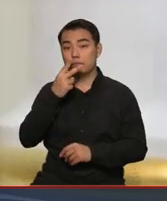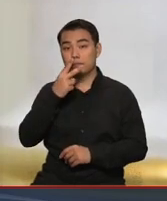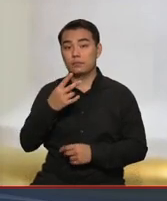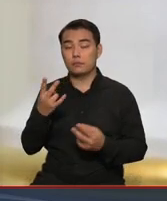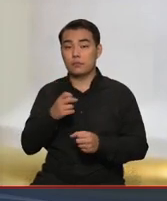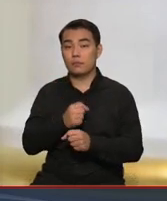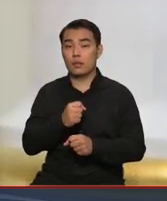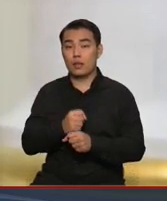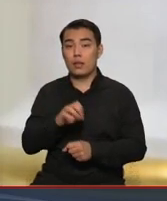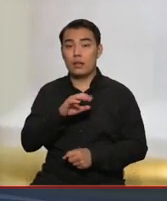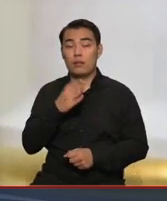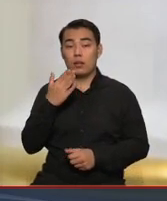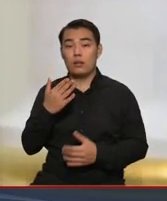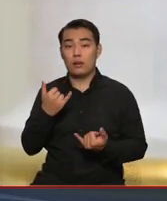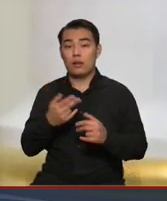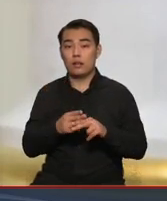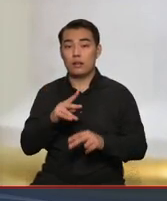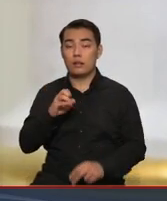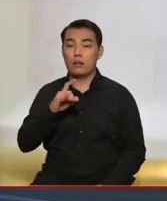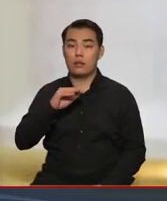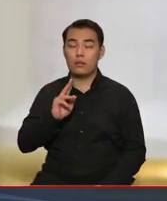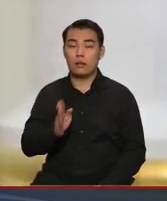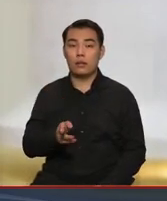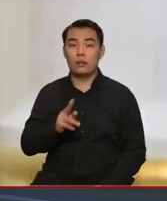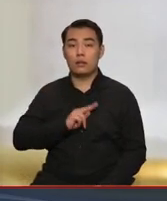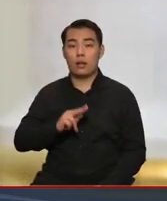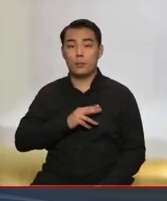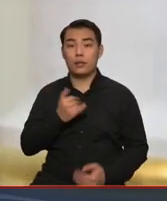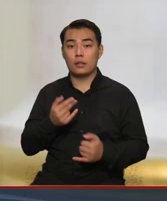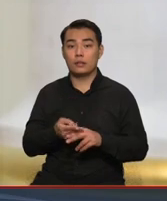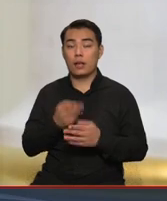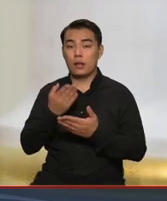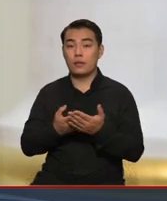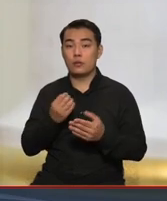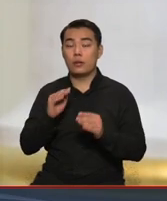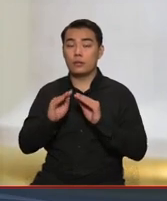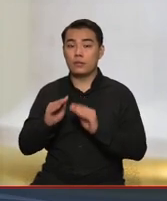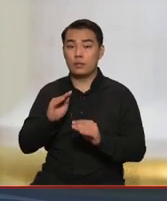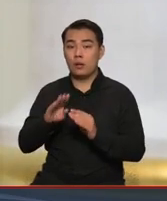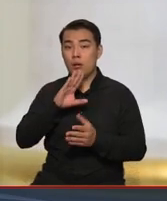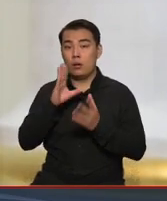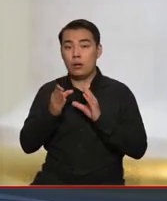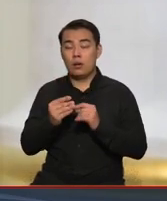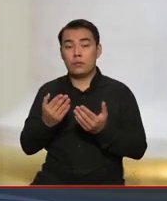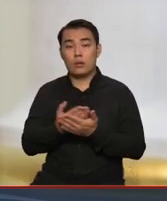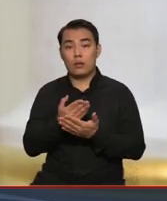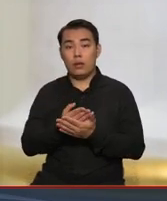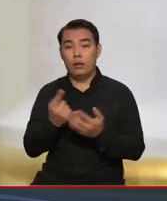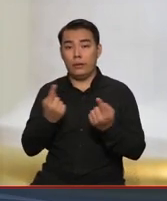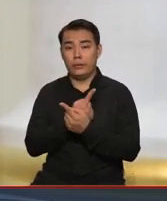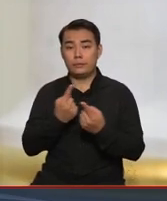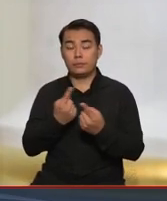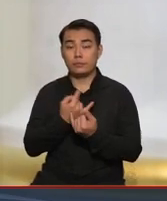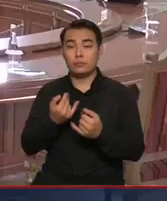ұсынамын. Бұл Еуразия кеңістігінде трафик транзитінің баламалы бағытын ұсынып қана қоймай, жаһандық деңгейдегі деректер логистикасында